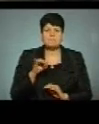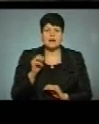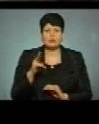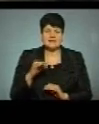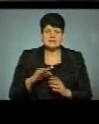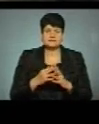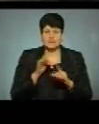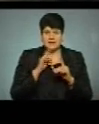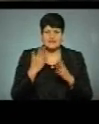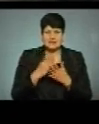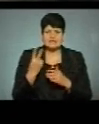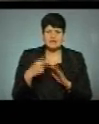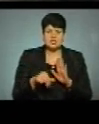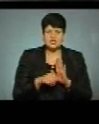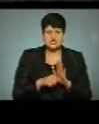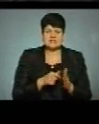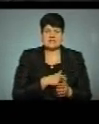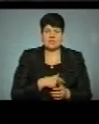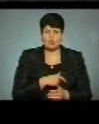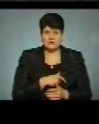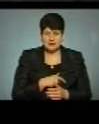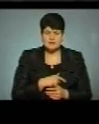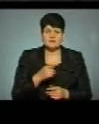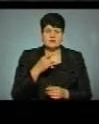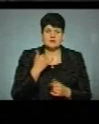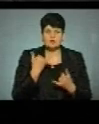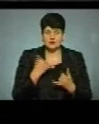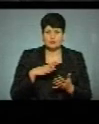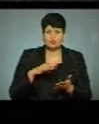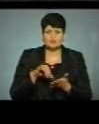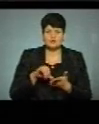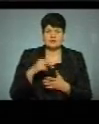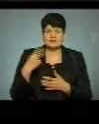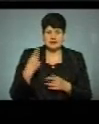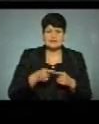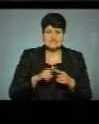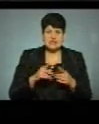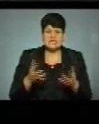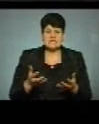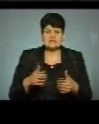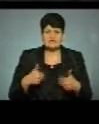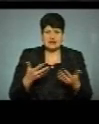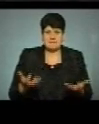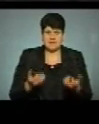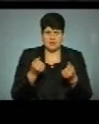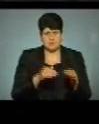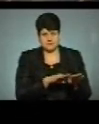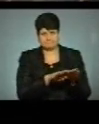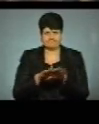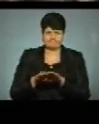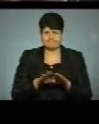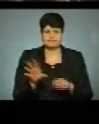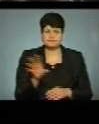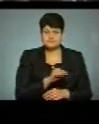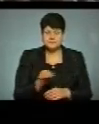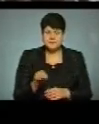селищній раді є 26 депутатів, розповів Петро Осіпчук. За його словами, сьогодні були присутні 20. Це звернення підтримали одноголосно.